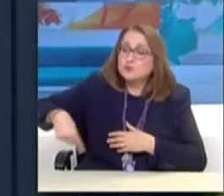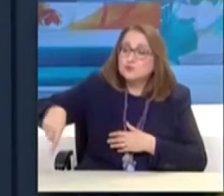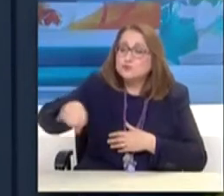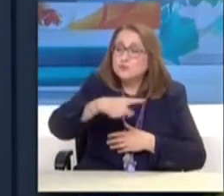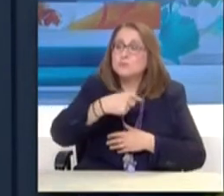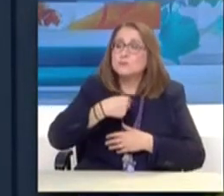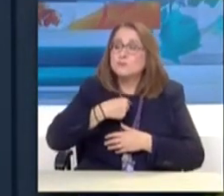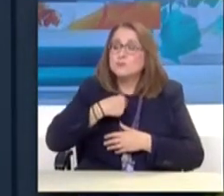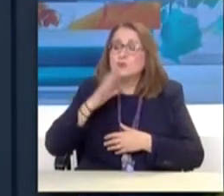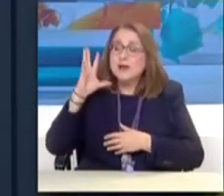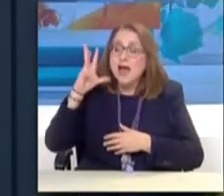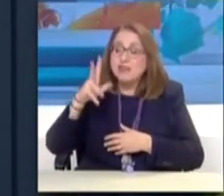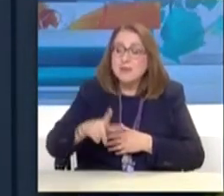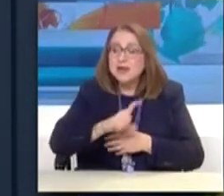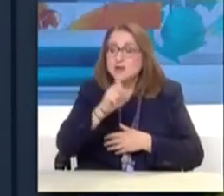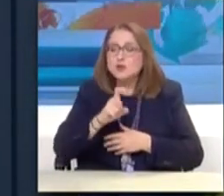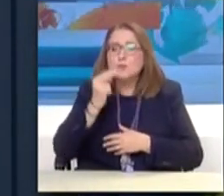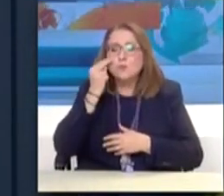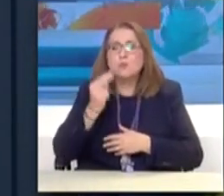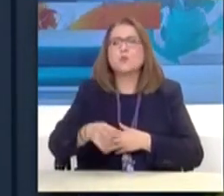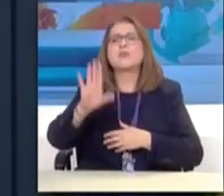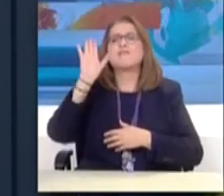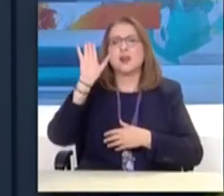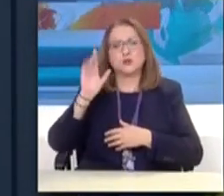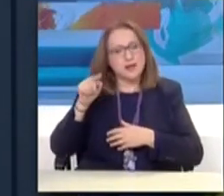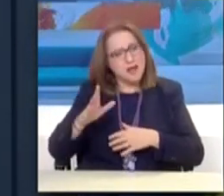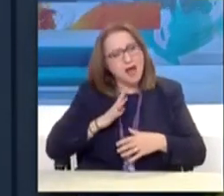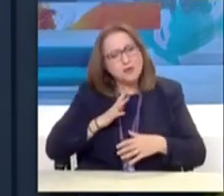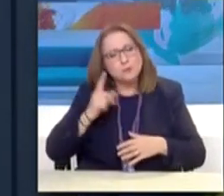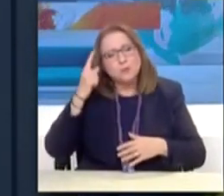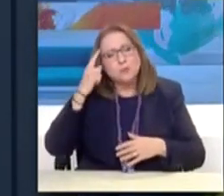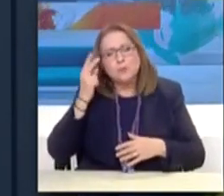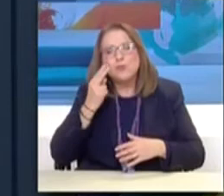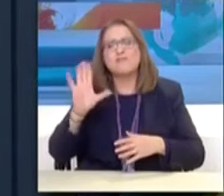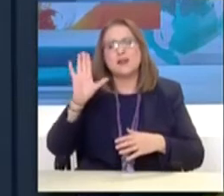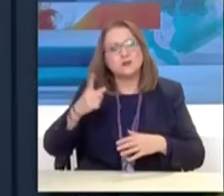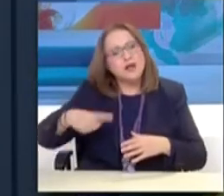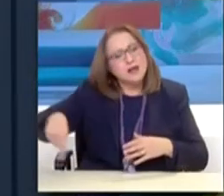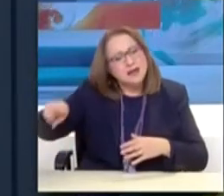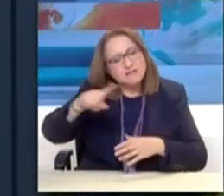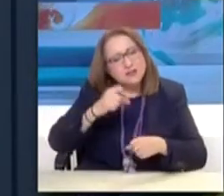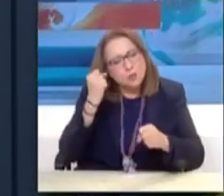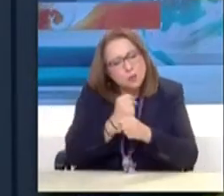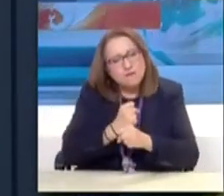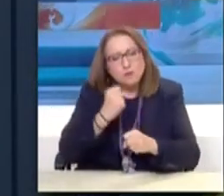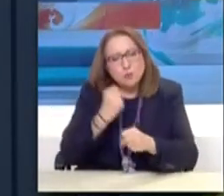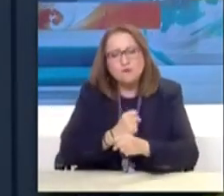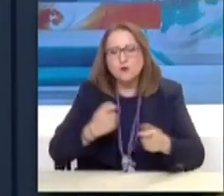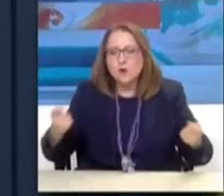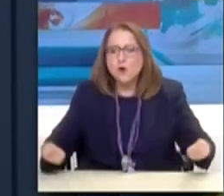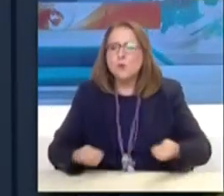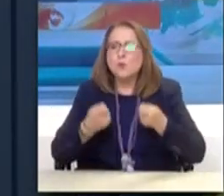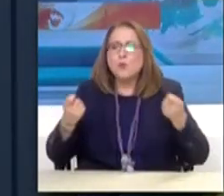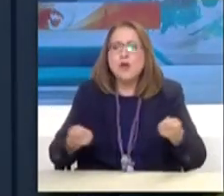έστω δύσκολης καθημερινότητας, σε εκείνους που χωρίς τη δική τους βοήθεια τα δύσκολα θα ήταν αδύνατα, στους εργαζόμενους στο